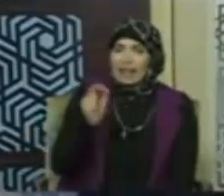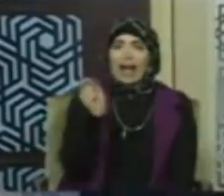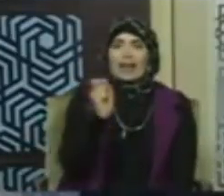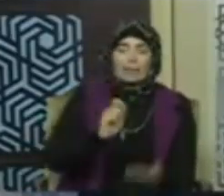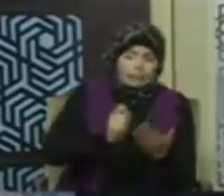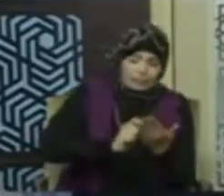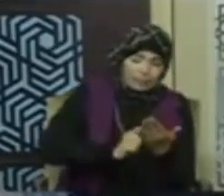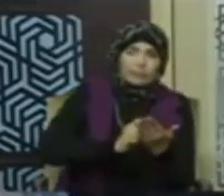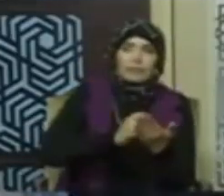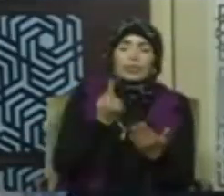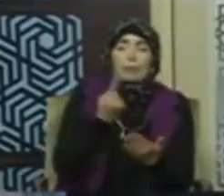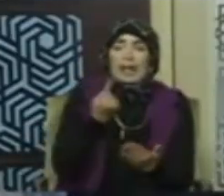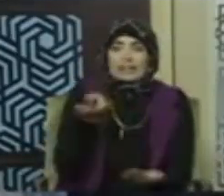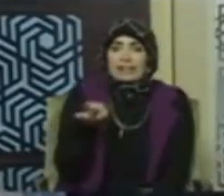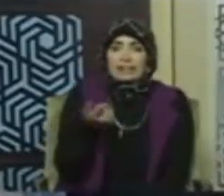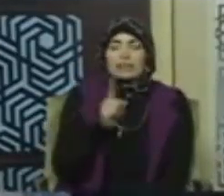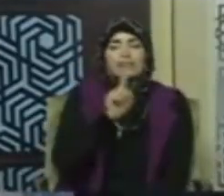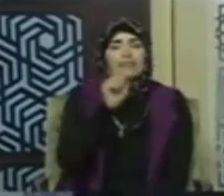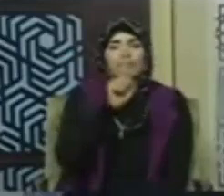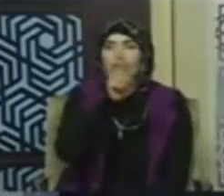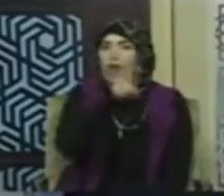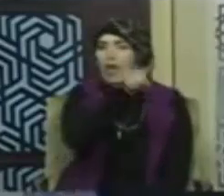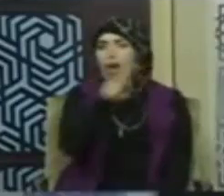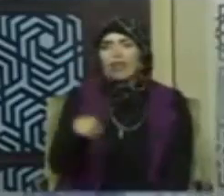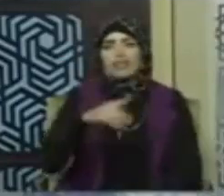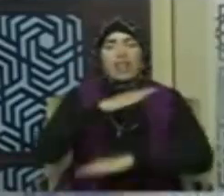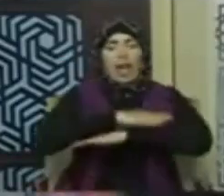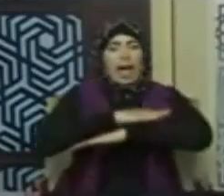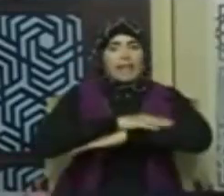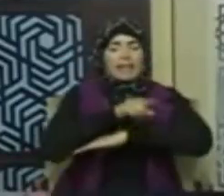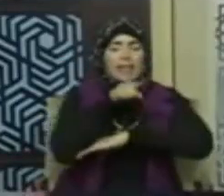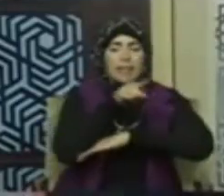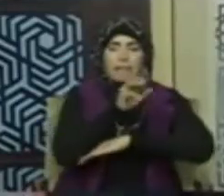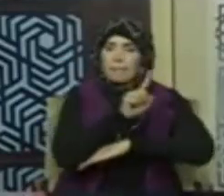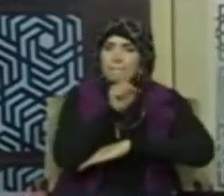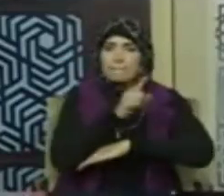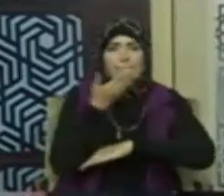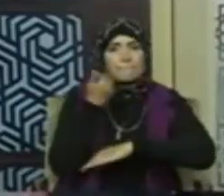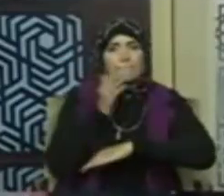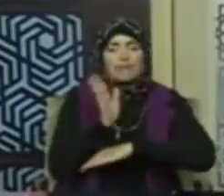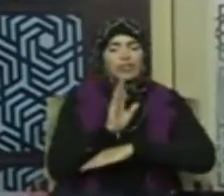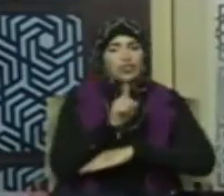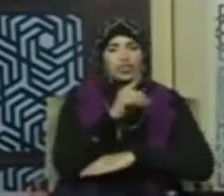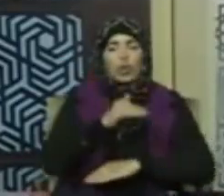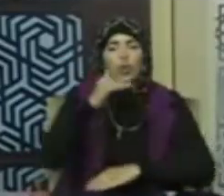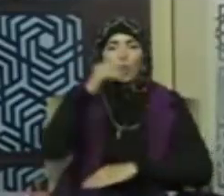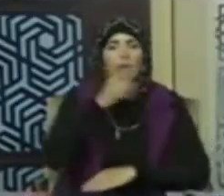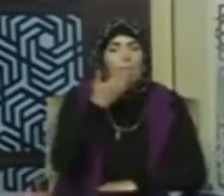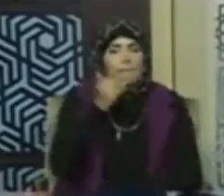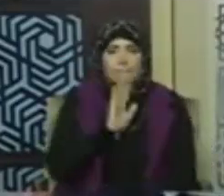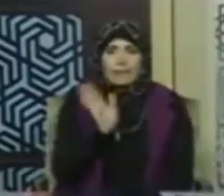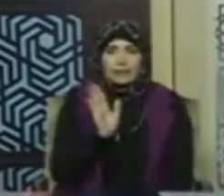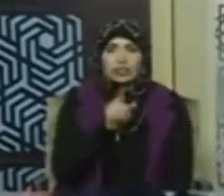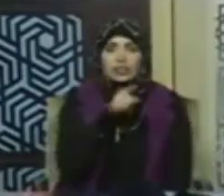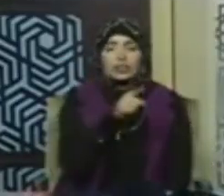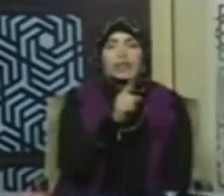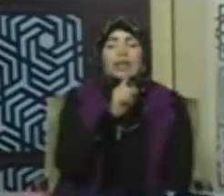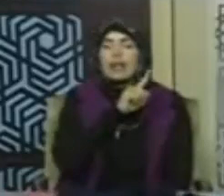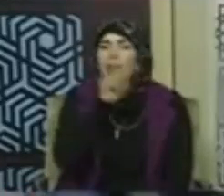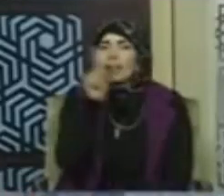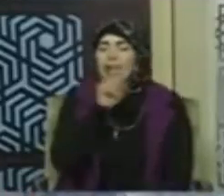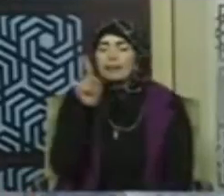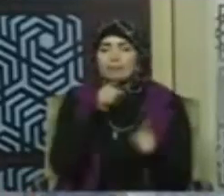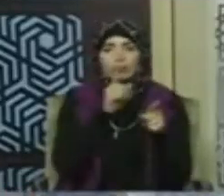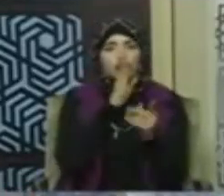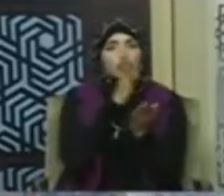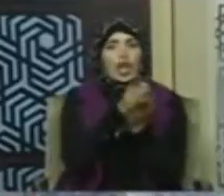بلا استئذان. هذا ليس من الآداب في شيء، وليس من الرقي الإنساني في شيء. ليس لك